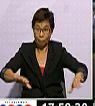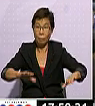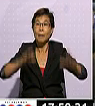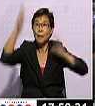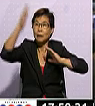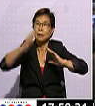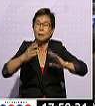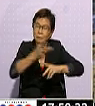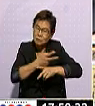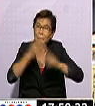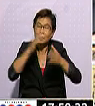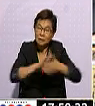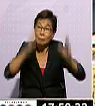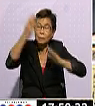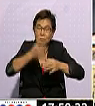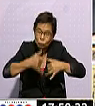negara terpelihara,